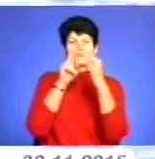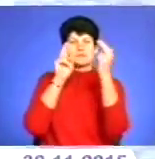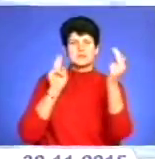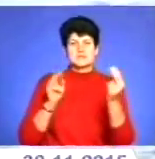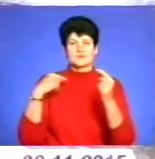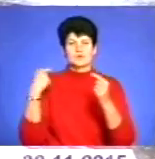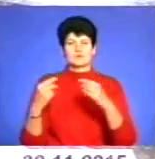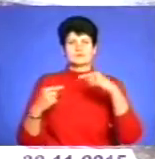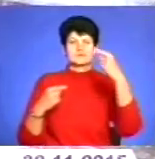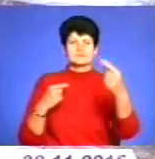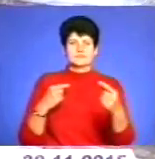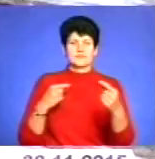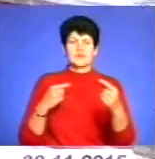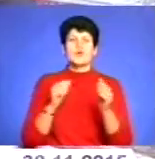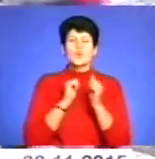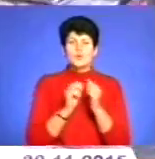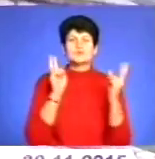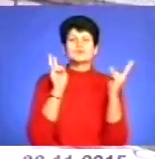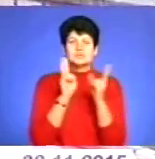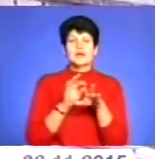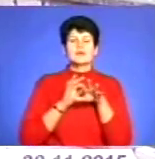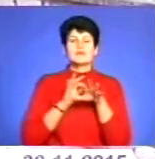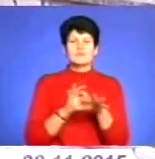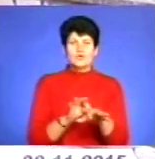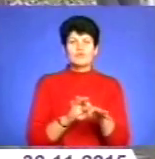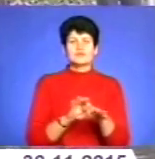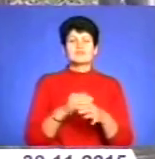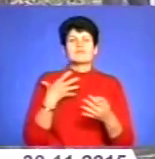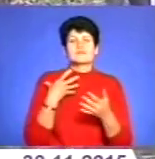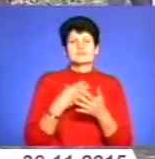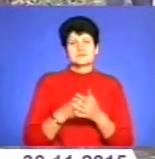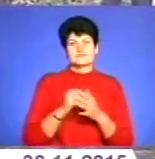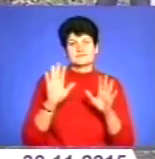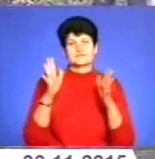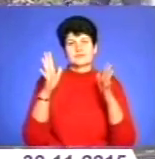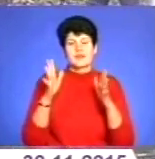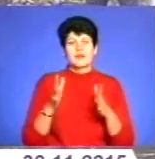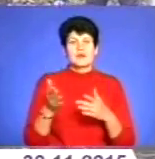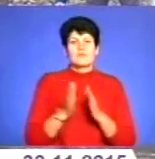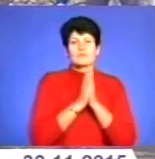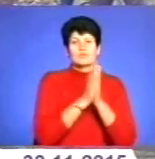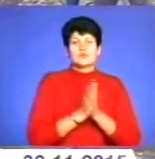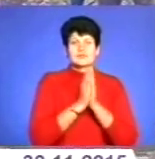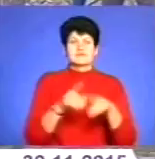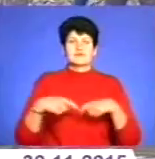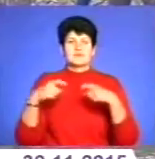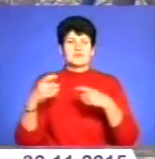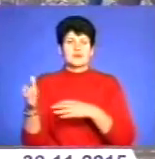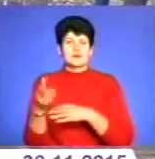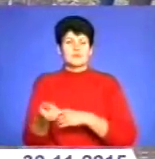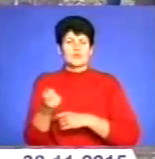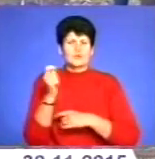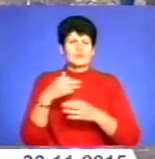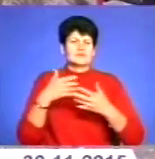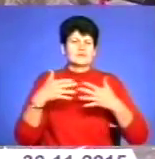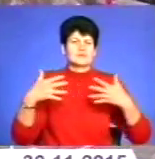іншого. Так, кожен зустрічає і проводить вихідний день у свій спосіб. Молитва, біг, риболовля, зустрічі з друзями. Та важливо,